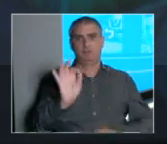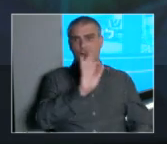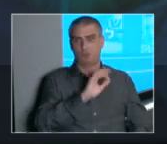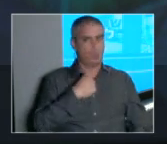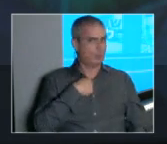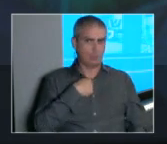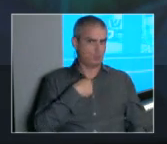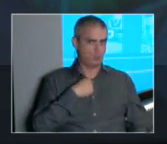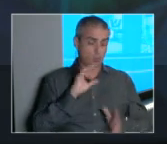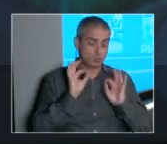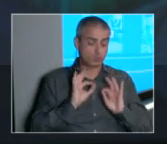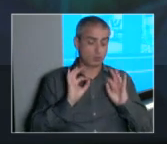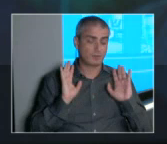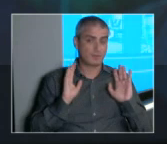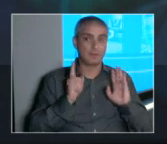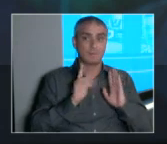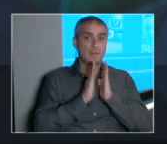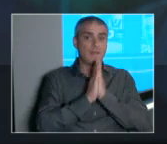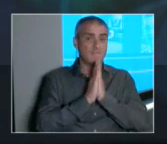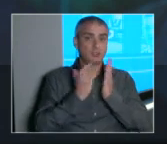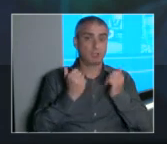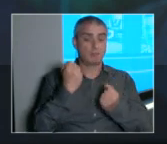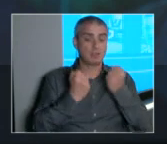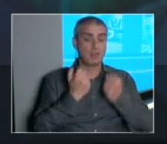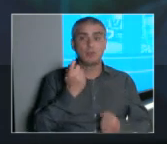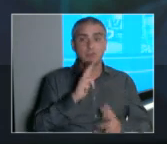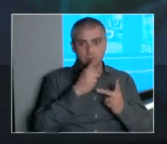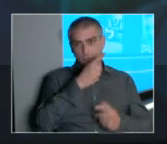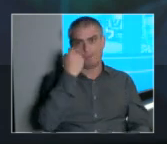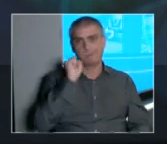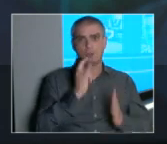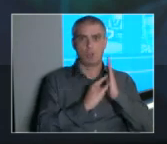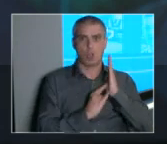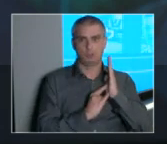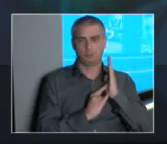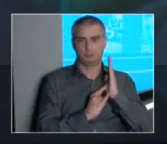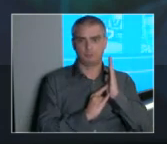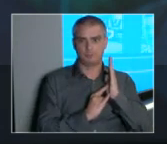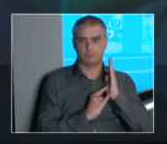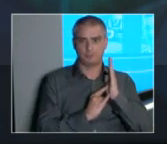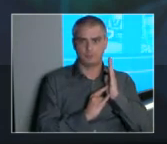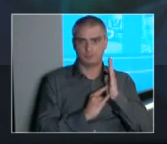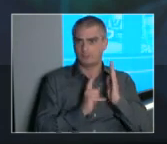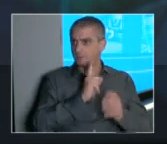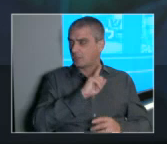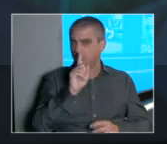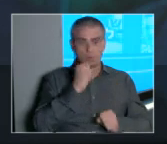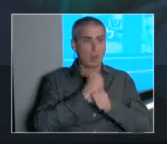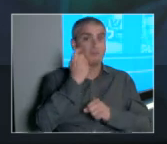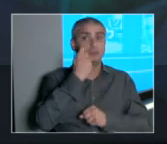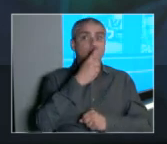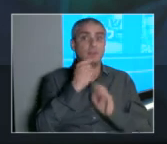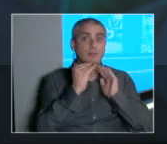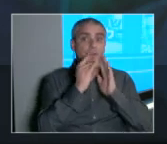אנחנו לא נגענו כלום. מי שמבקש היום את תחבורה ציבורית, הוא מפר את החוק. את זה חוק שאסור, אסור לעבוד בשבת על פי